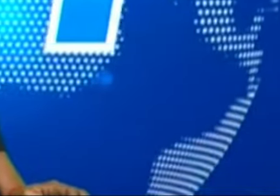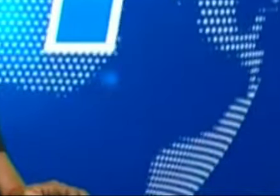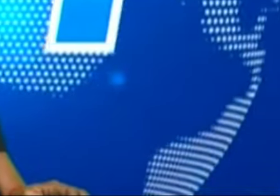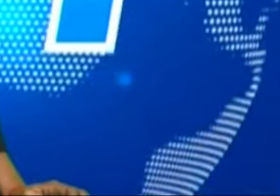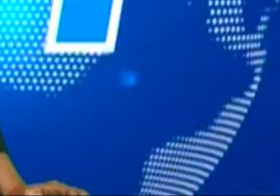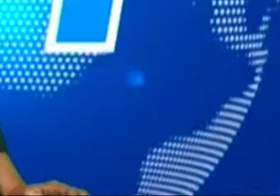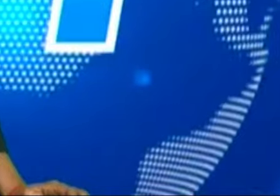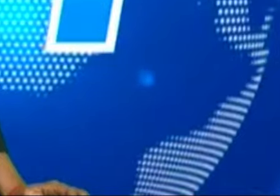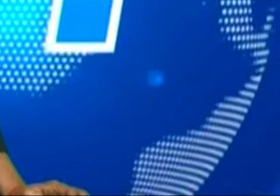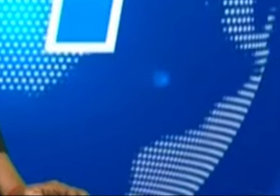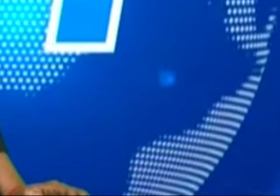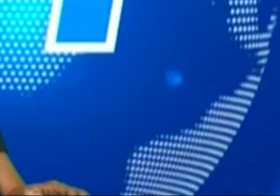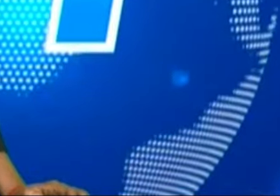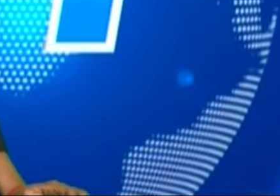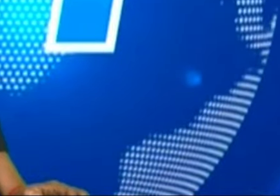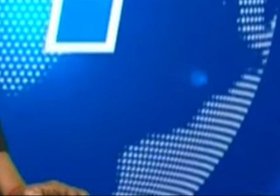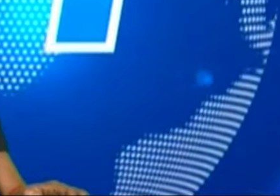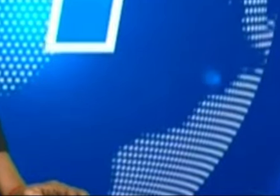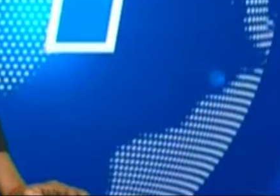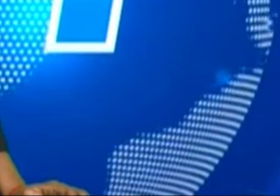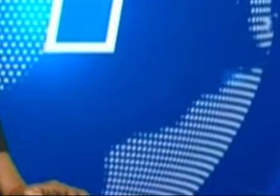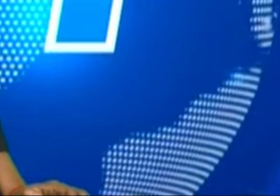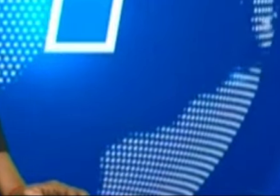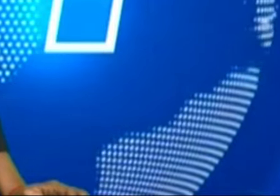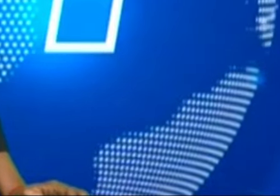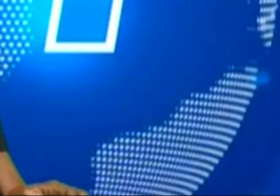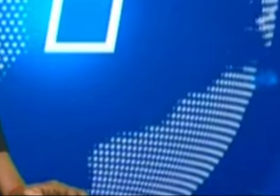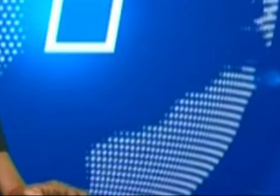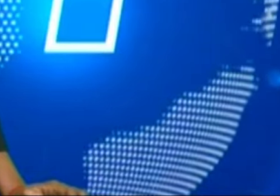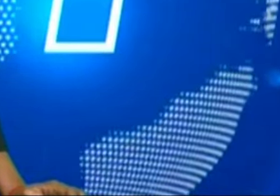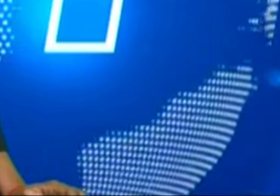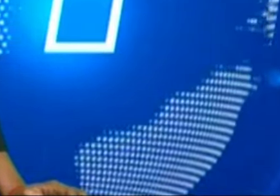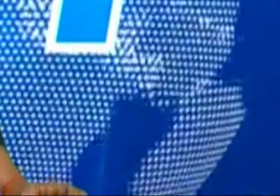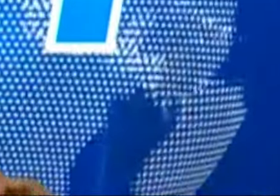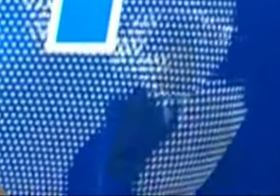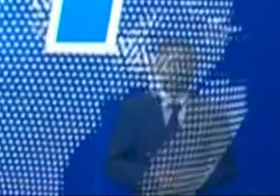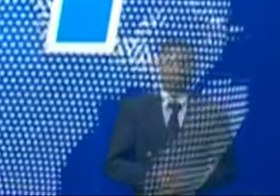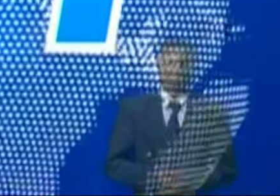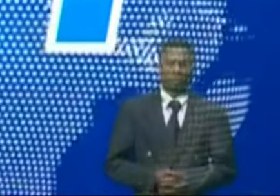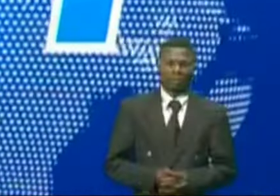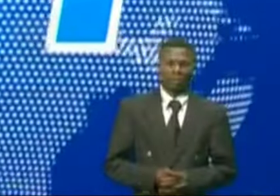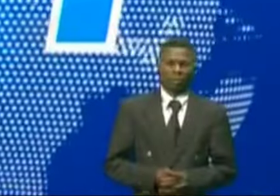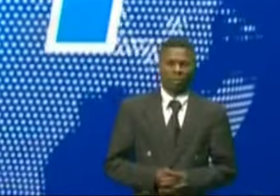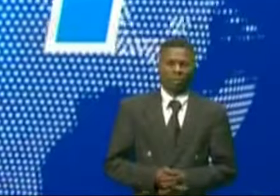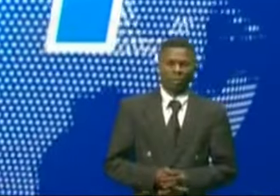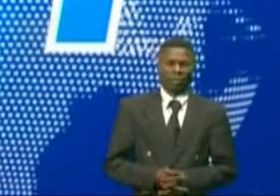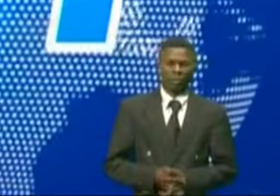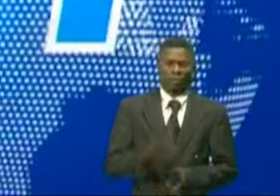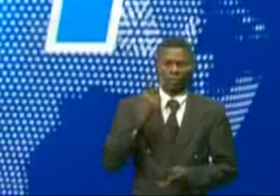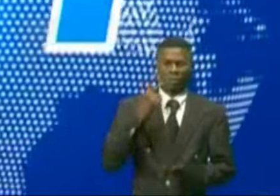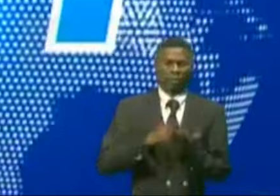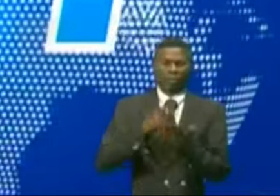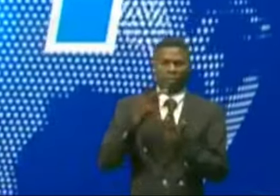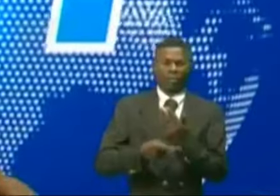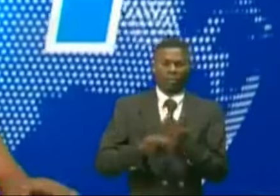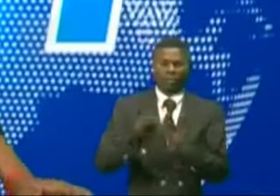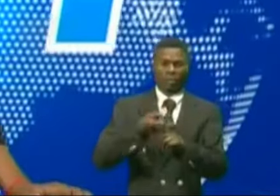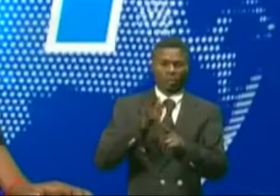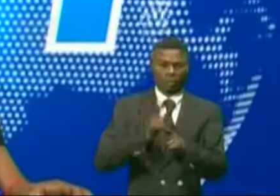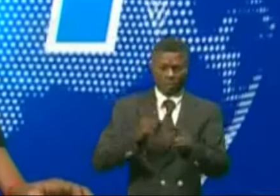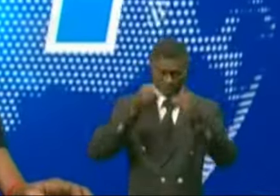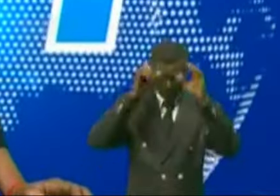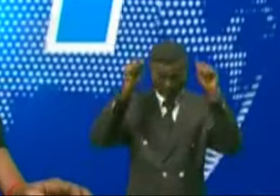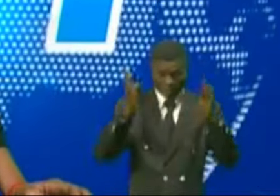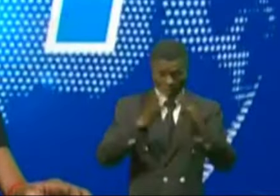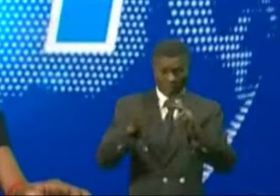condition. La première ministre Judith Suminwa-Tuluka doit déposer son programme 48 heures avant la plénière. Propos du président de